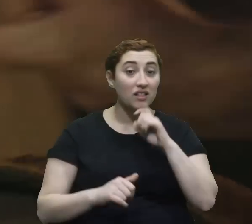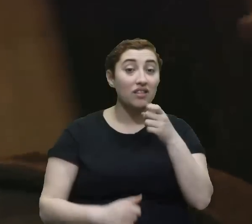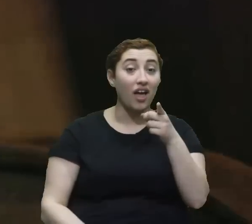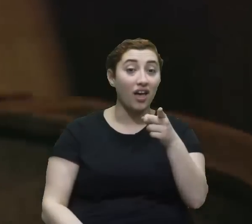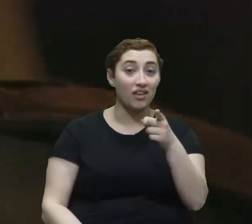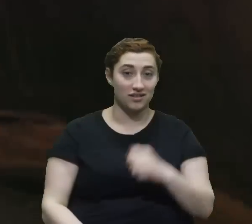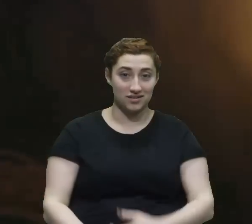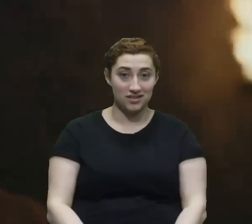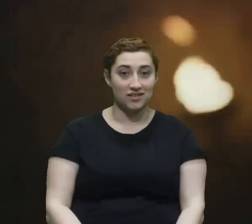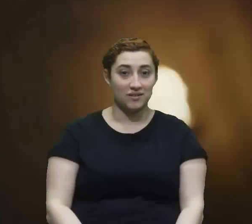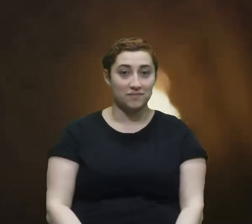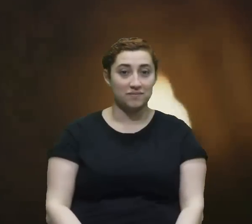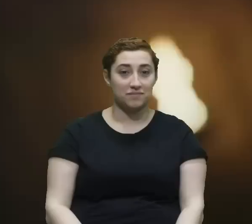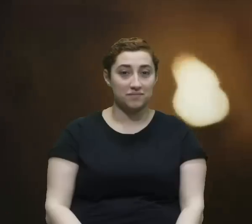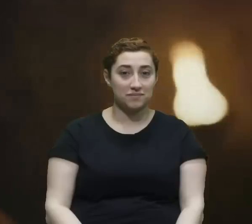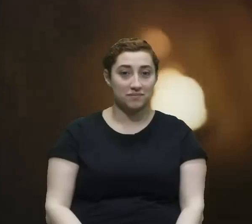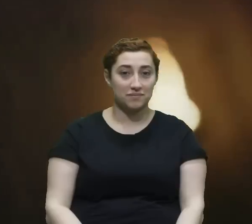dayısı.